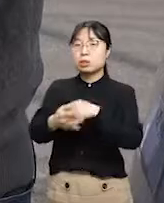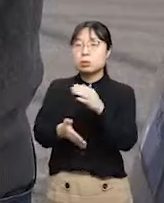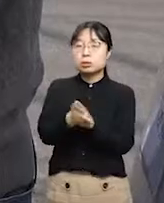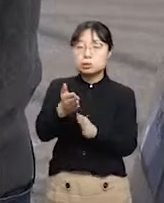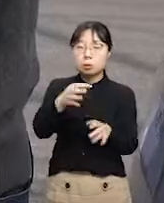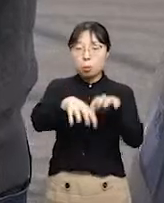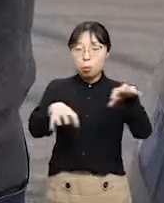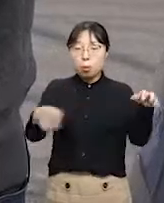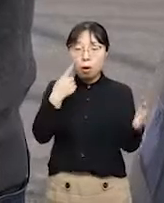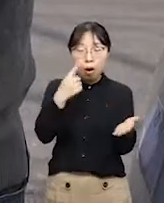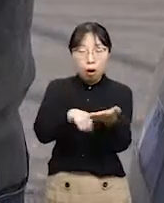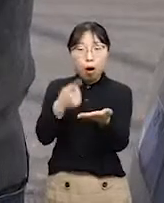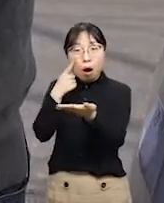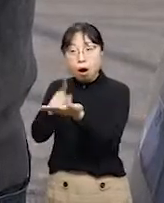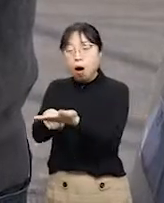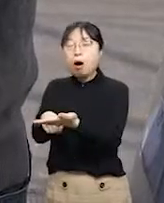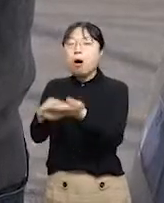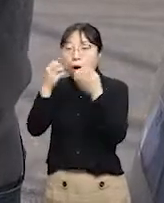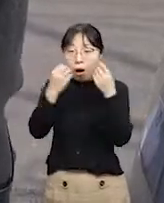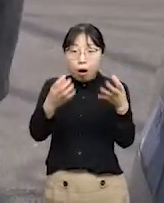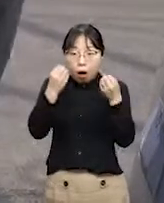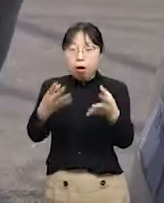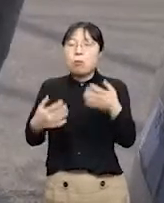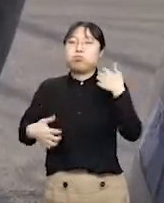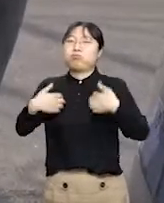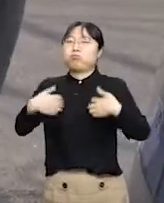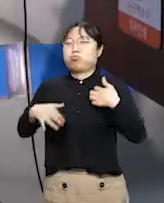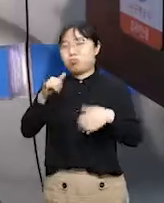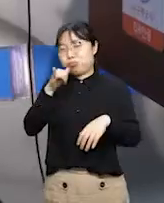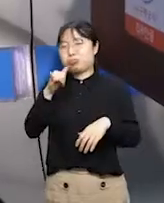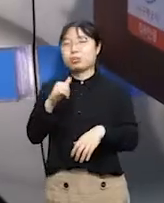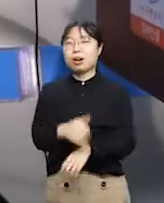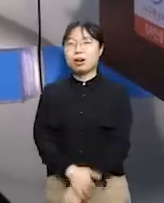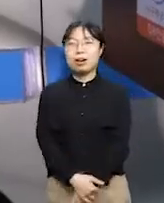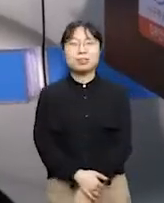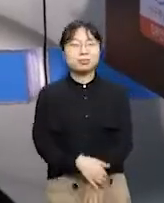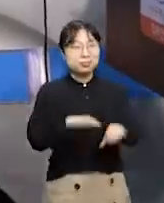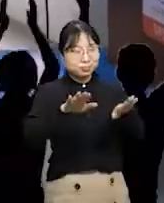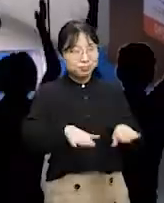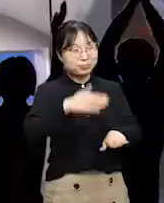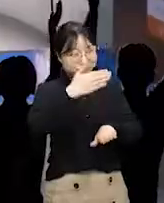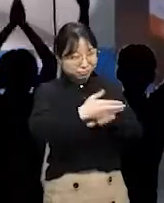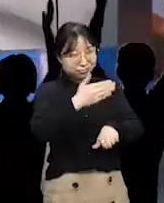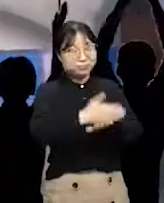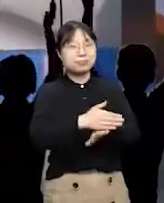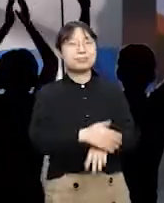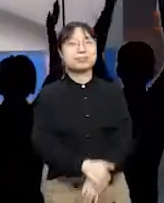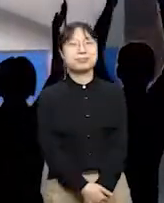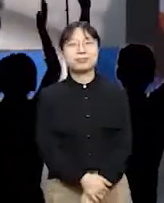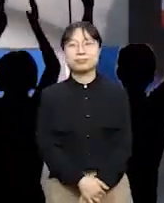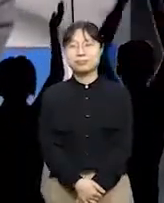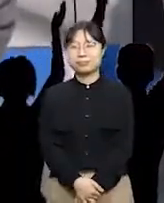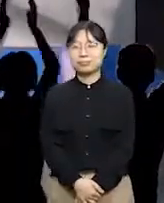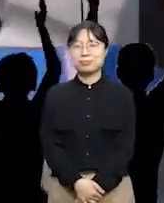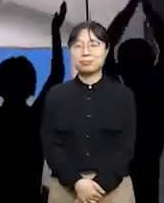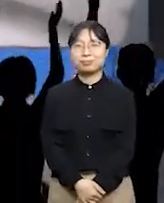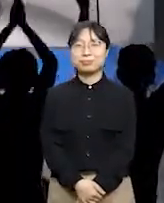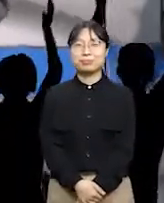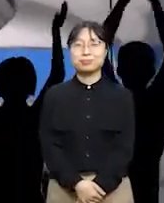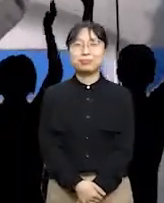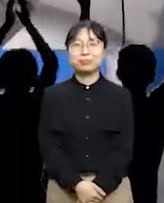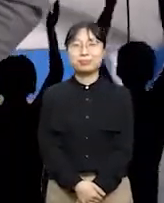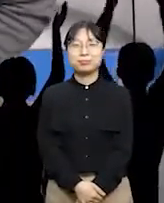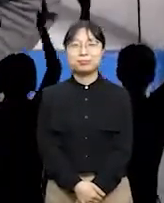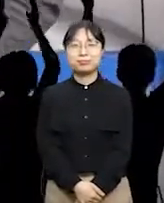것을 발견하는데 아주 재미에 푹 빠져 살고 있습니다. 아, 그러시구나. 네. 오늘 말씀 박 소장님 네. 정말로 감사했습니다. 예, 네, 아주 많이 뜨겁습니다. 네. 감사합니다.